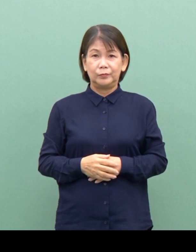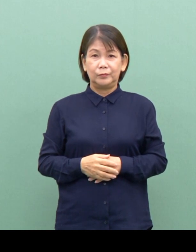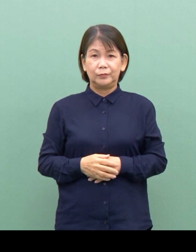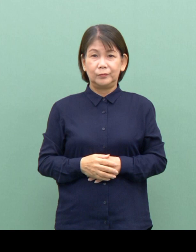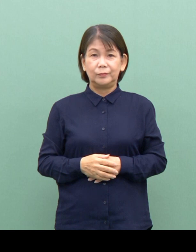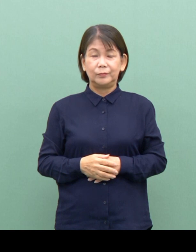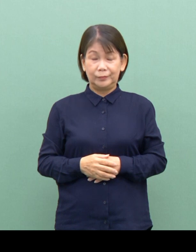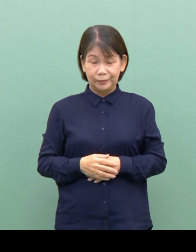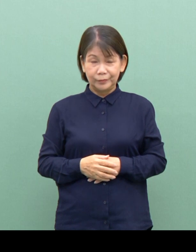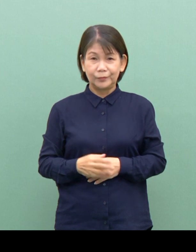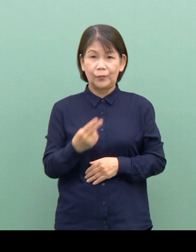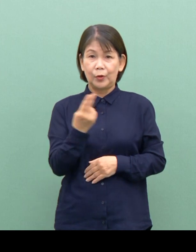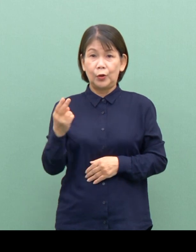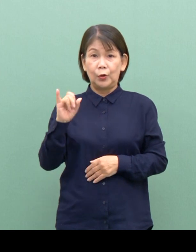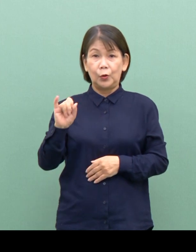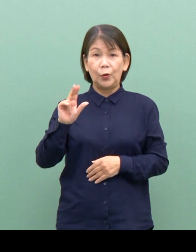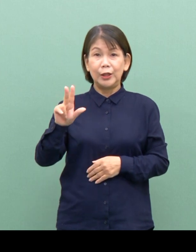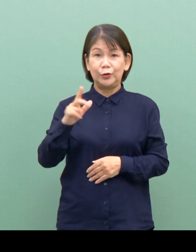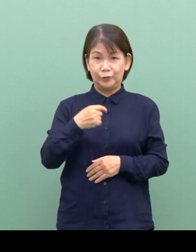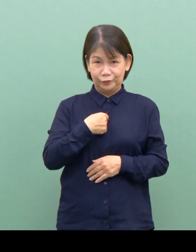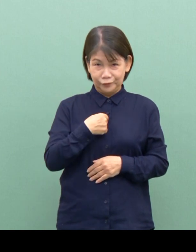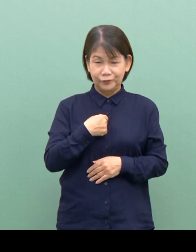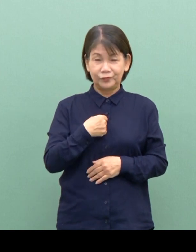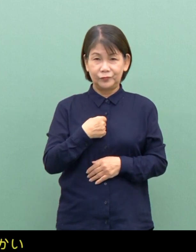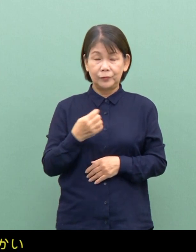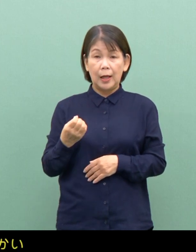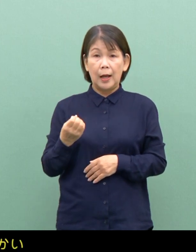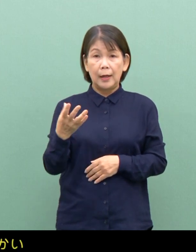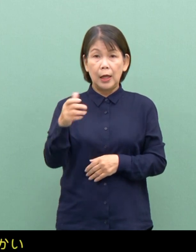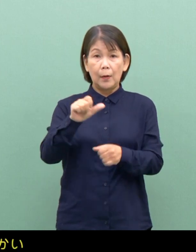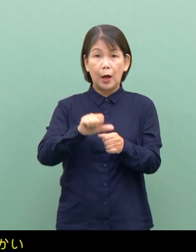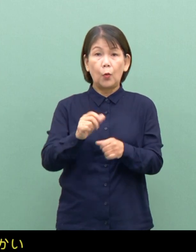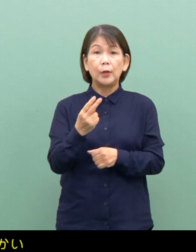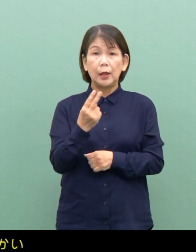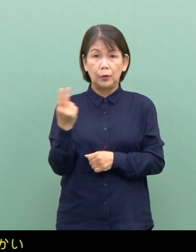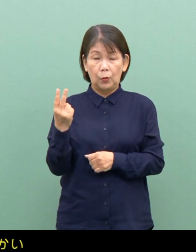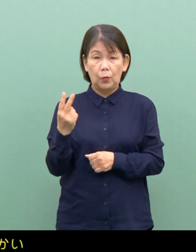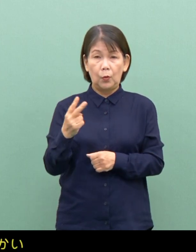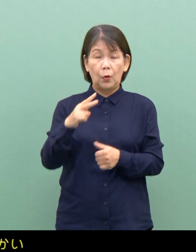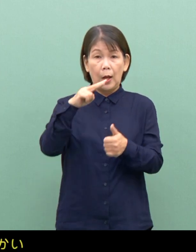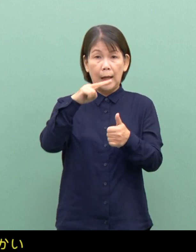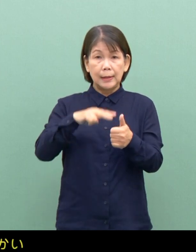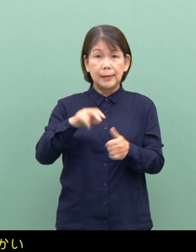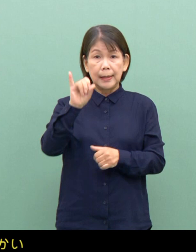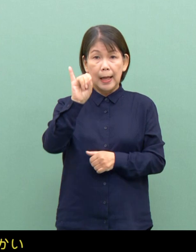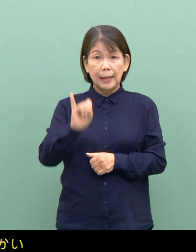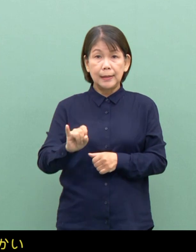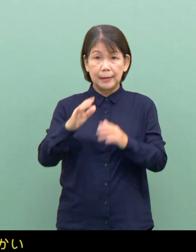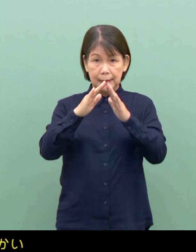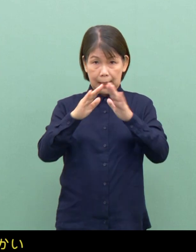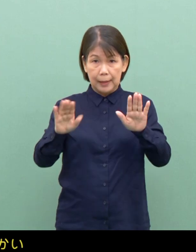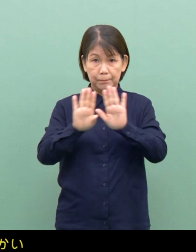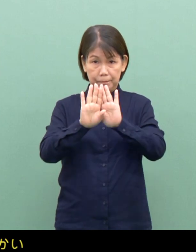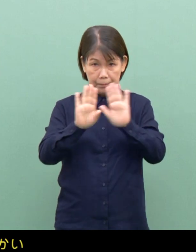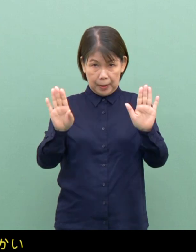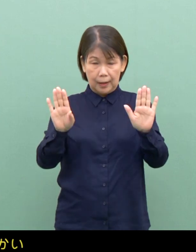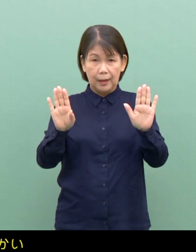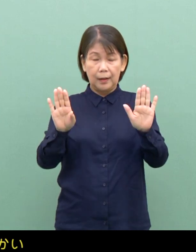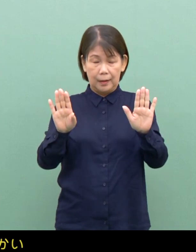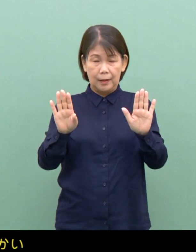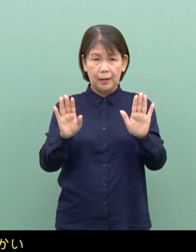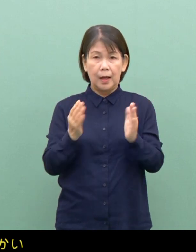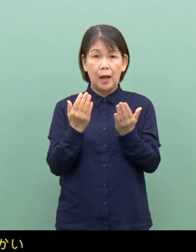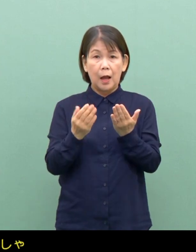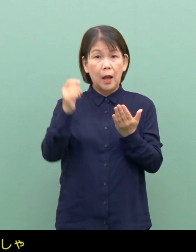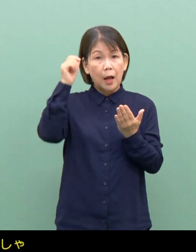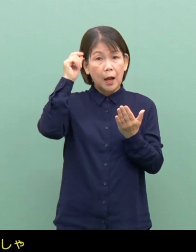ん。 はい、ドイルだよ。令和5年度の長崎俵物認定委員会が行